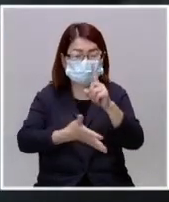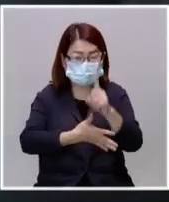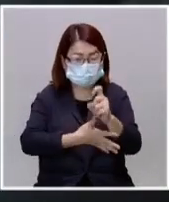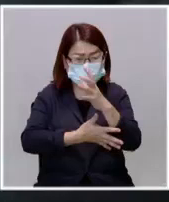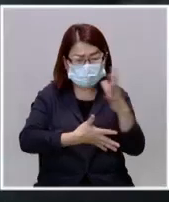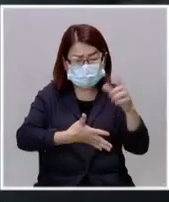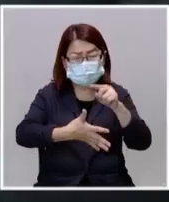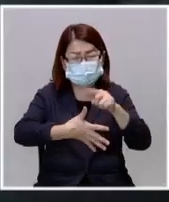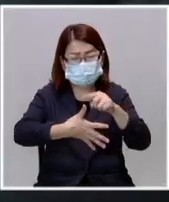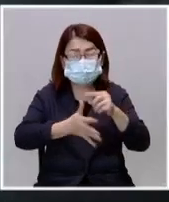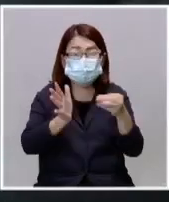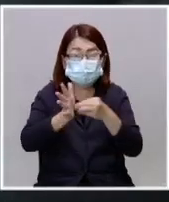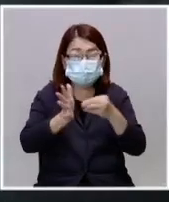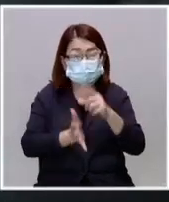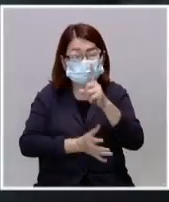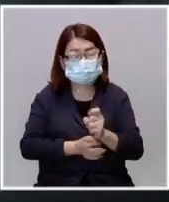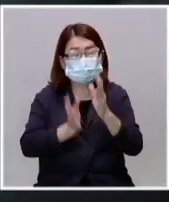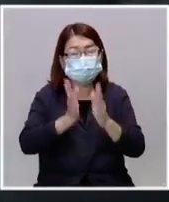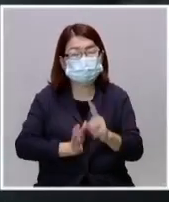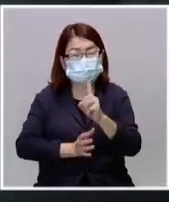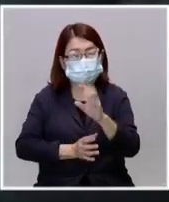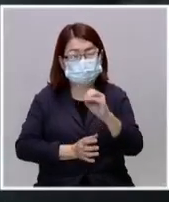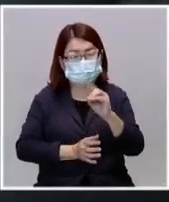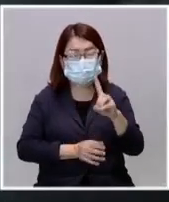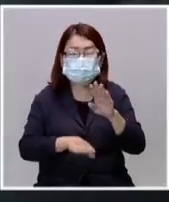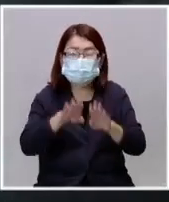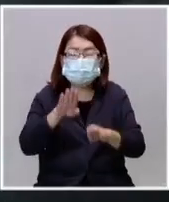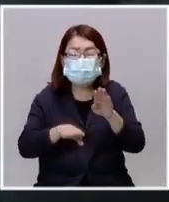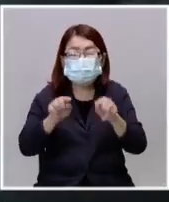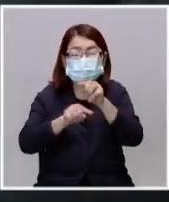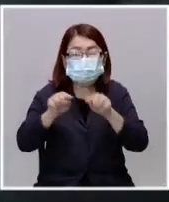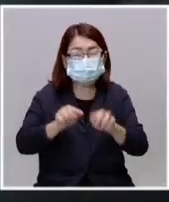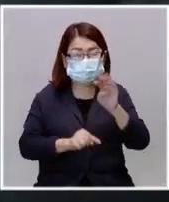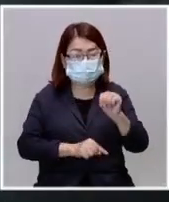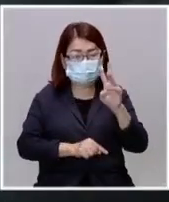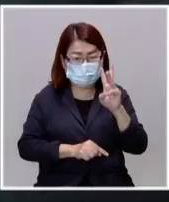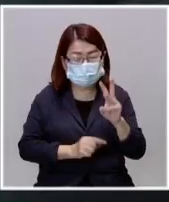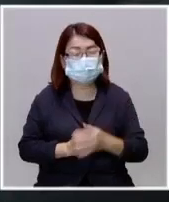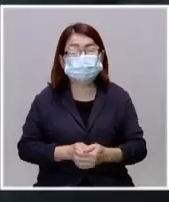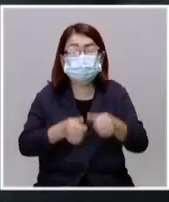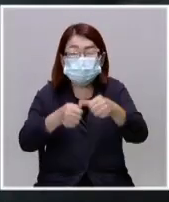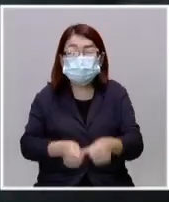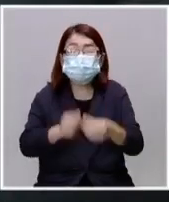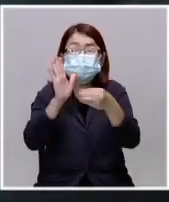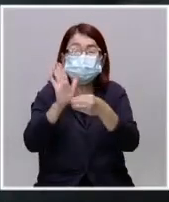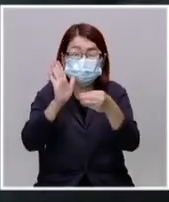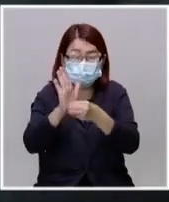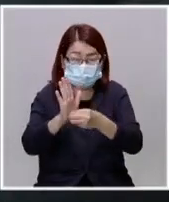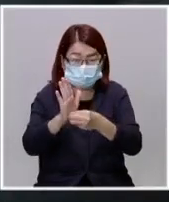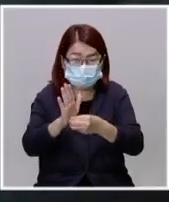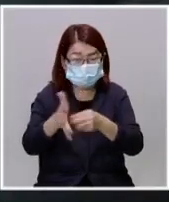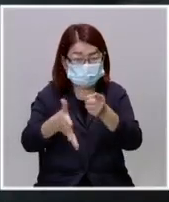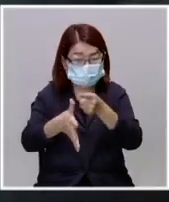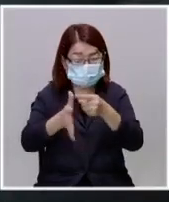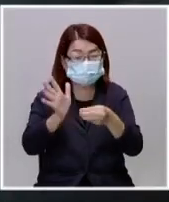มีผู้เสียชีวิต151คนหรือคิดเป็น 46% โดยในพื้นที่กรุงเทพมหานครก็ยังพบว่